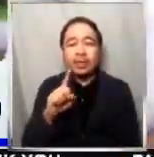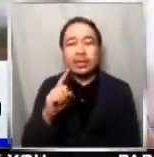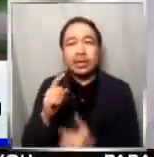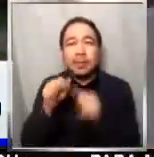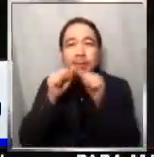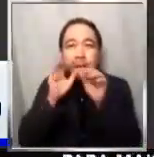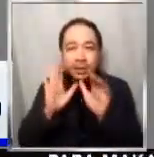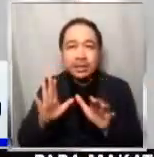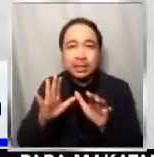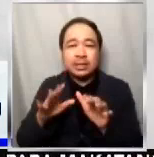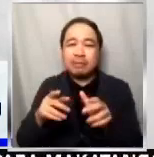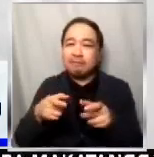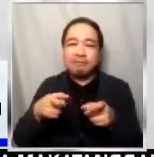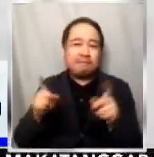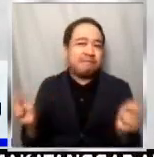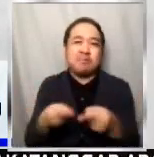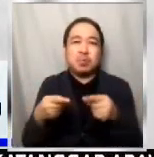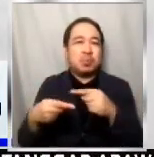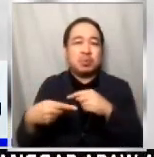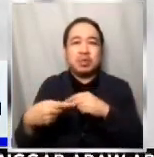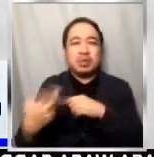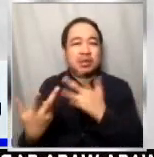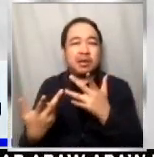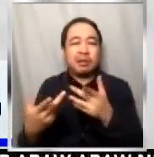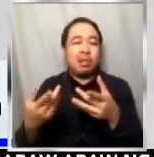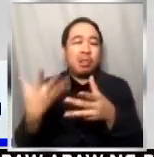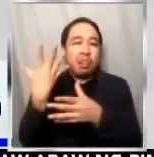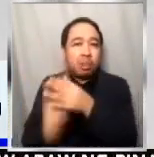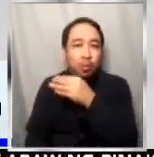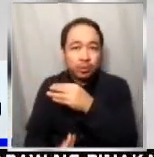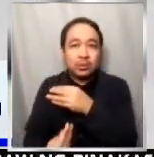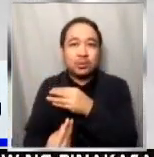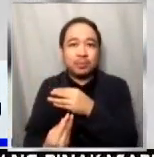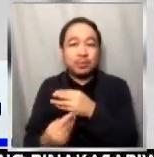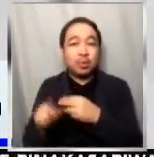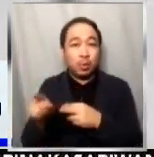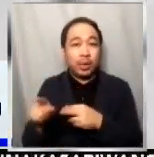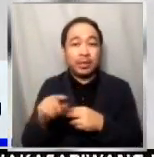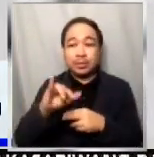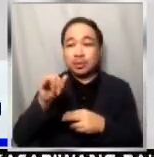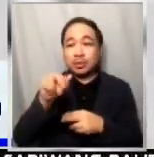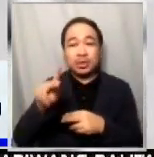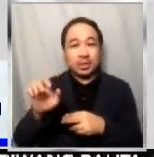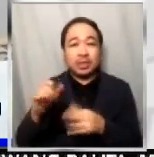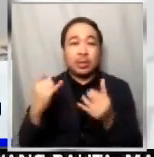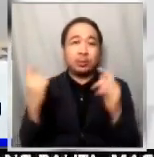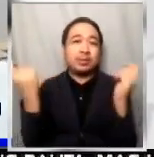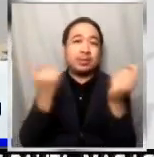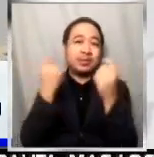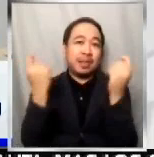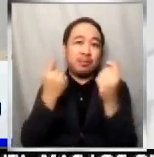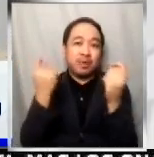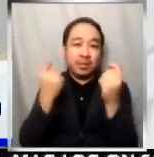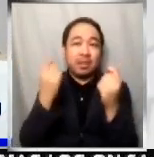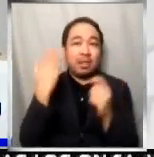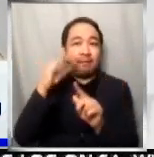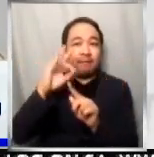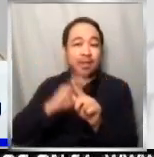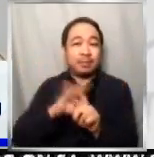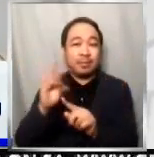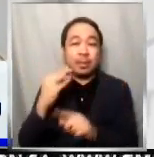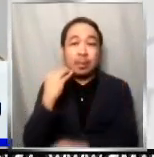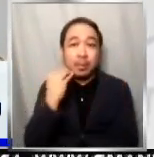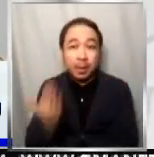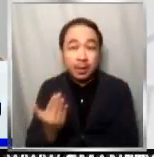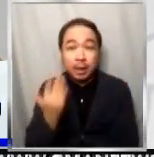sakuna. Si Jake Ethan Kalimlim na nitong February 7 lang nagdiwa na ikalawang kaarawan, namatay matapos makuryente sa loob ng kanilang